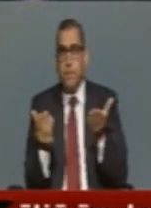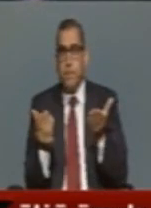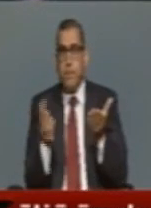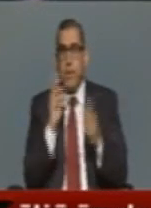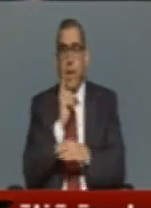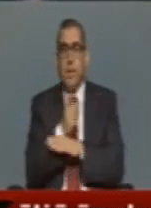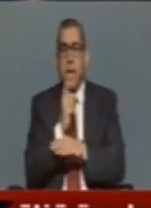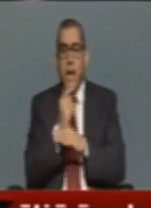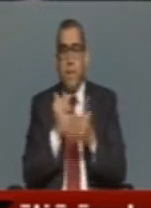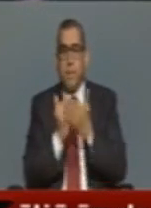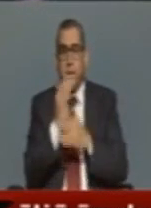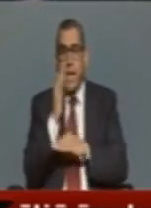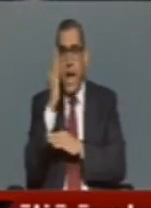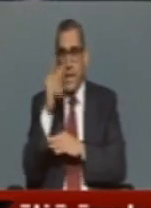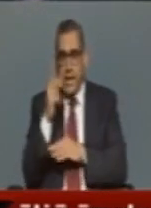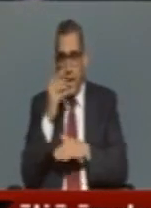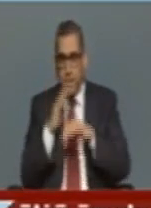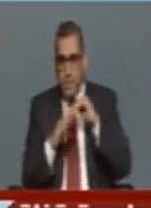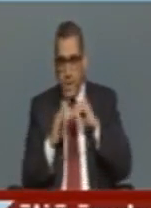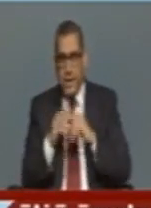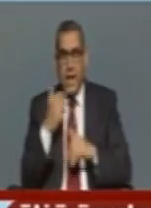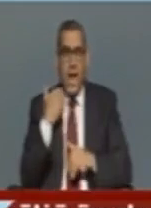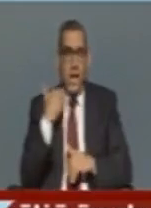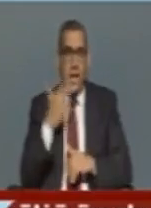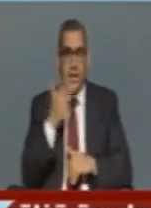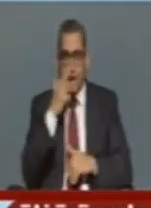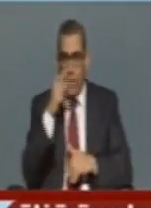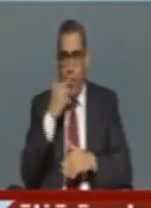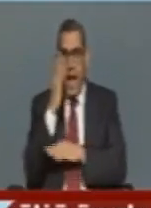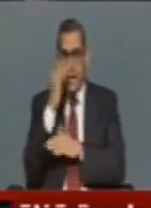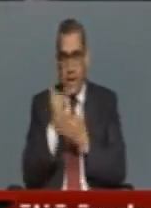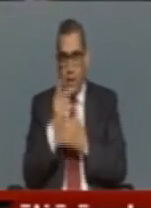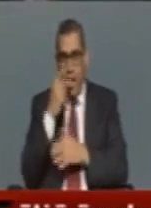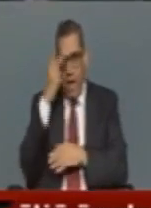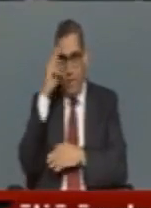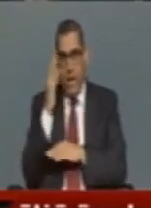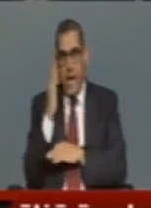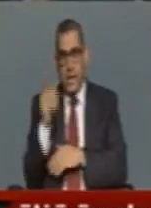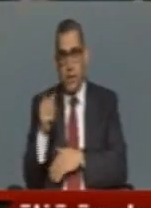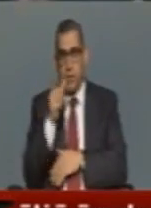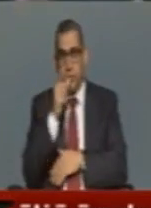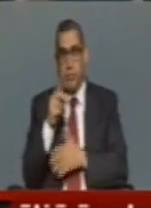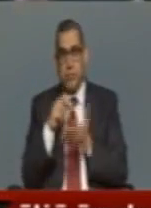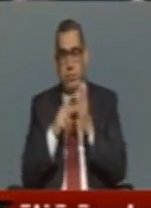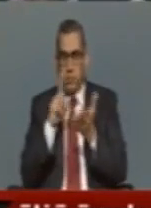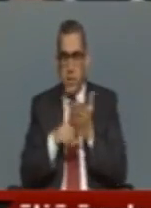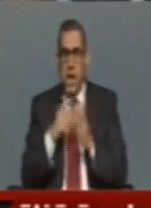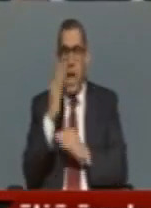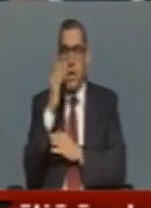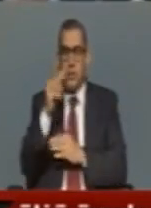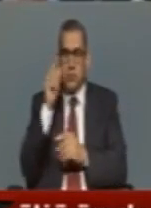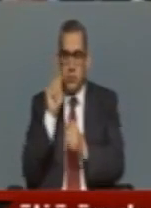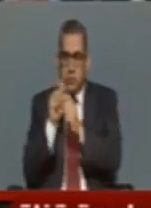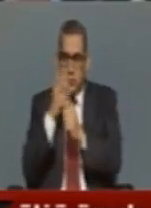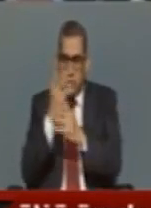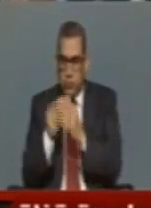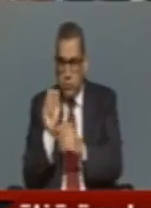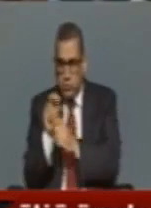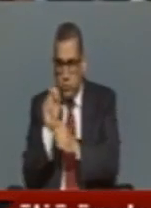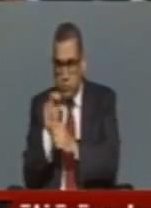انا بشايف ان هو ده مهم جدا. لا مش مهم جدا، ده الاساس الحقيقي اللي هتنطلق منه الدوله